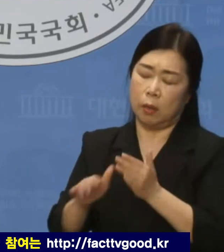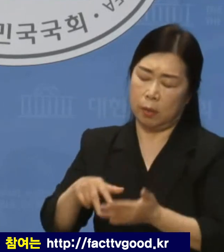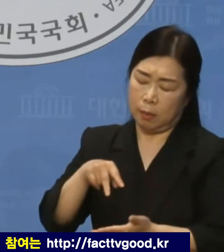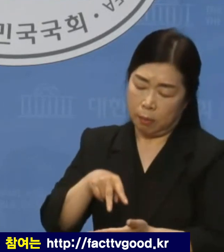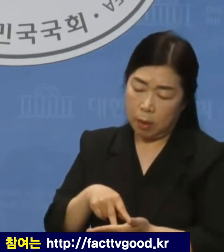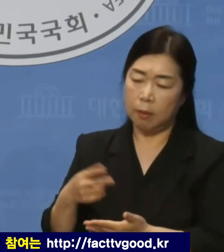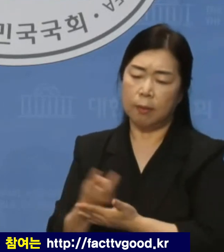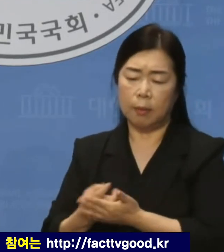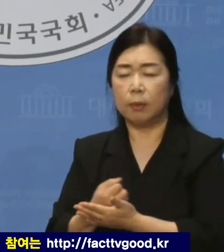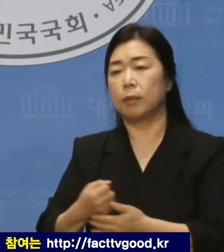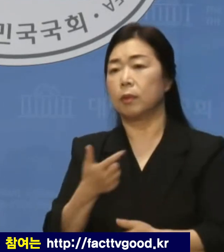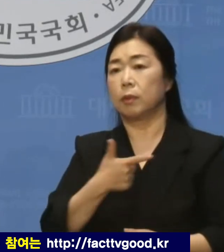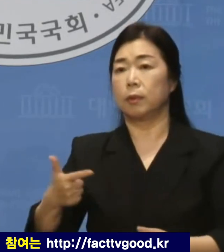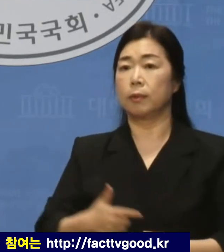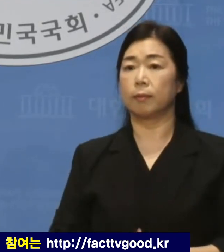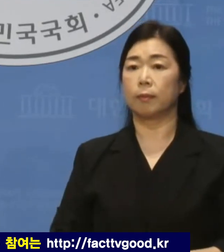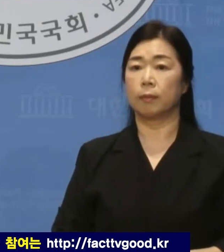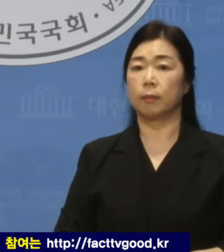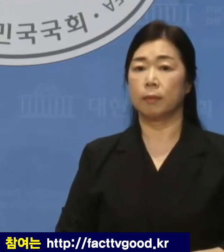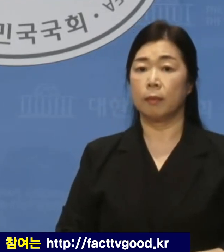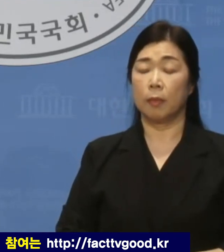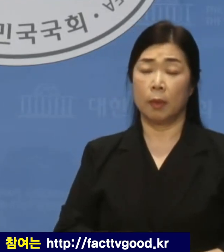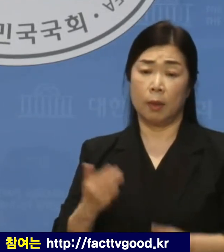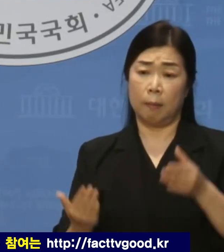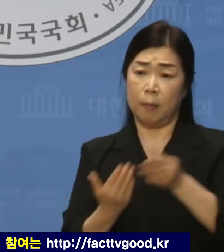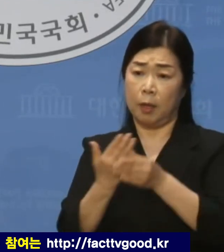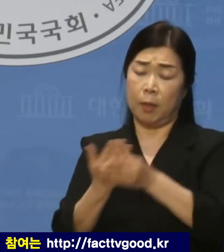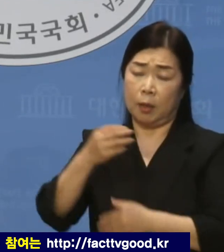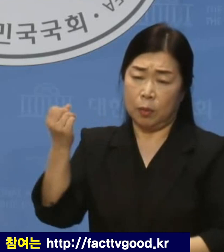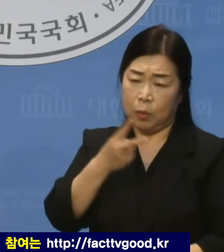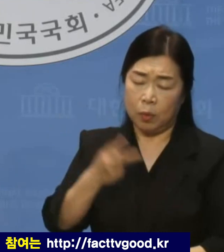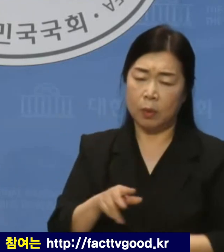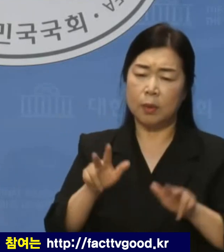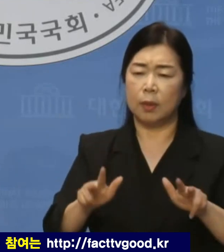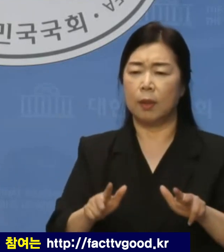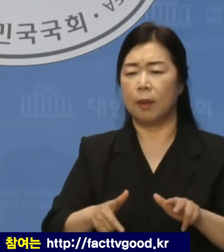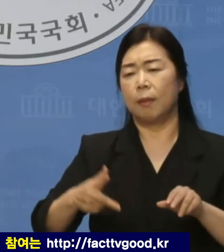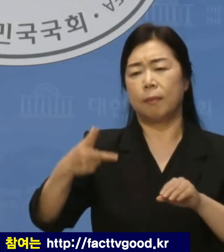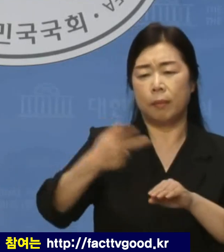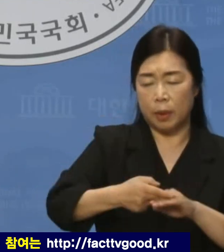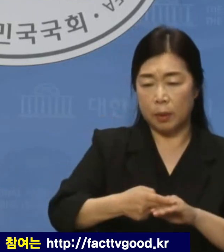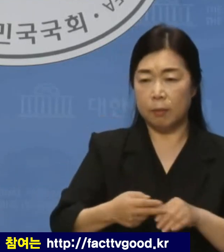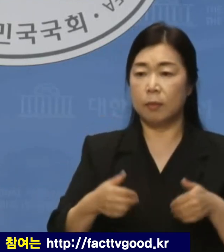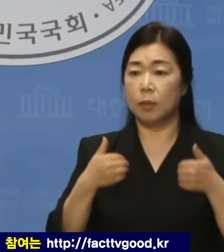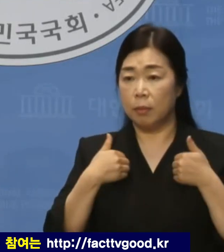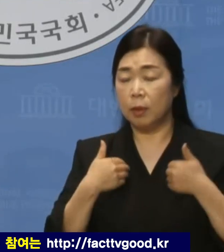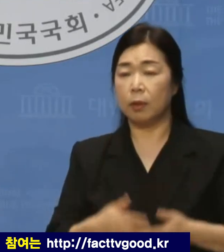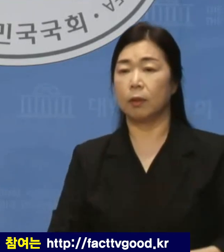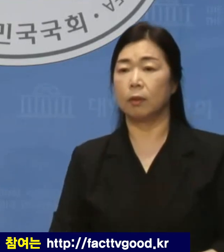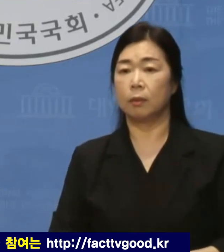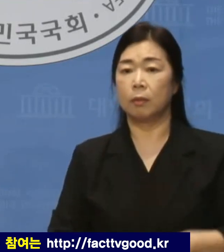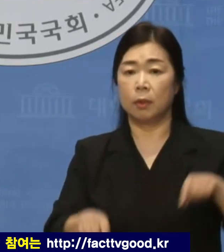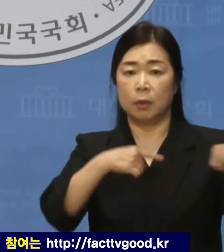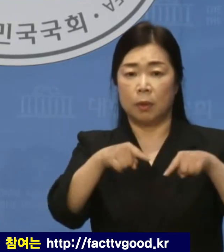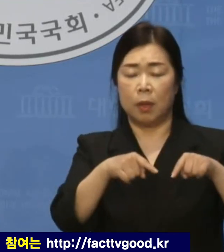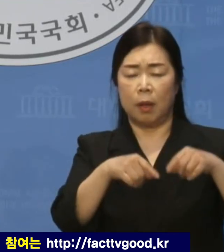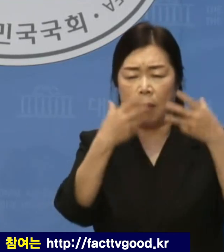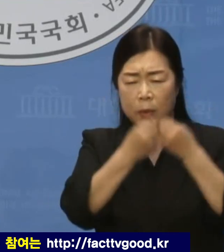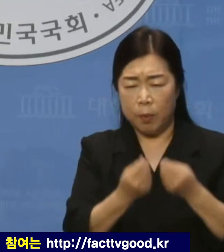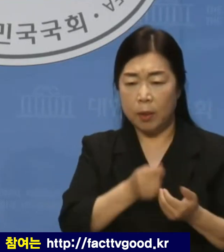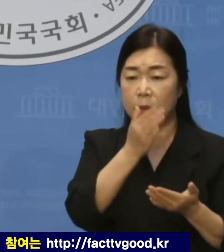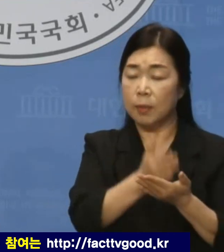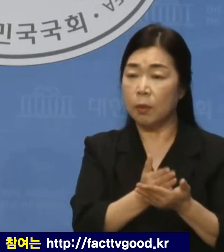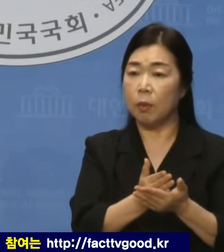탑니다. 반복되는 사회적 참사를 이제는 끊어내야 하지 않겠습니까? 정쟁 타령하지 말고 법안